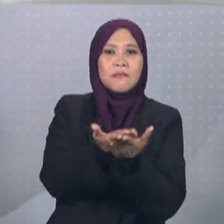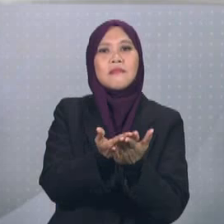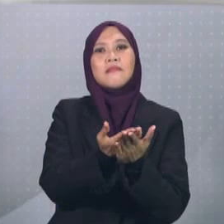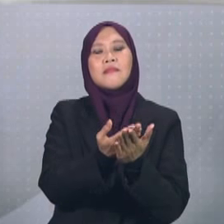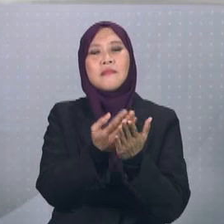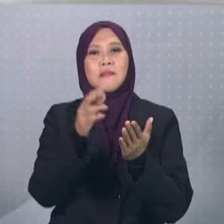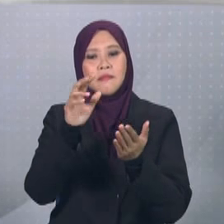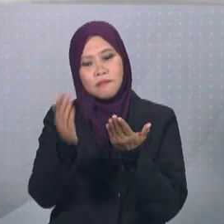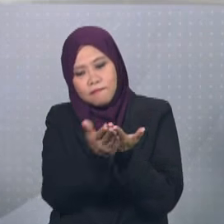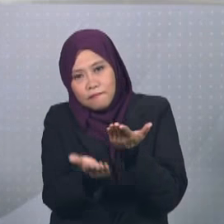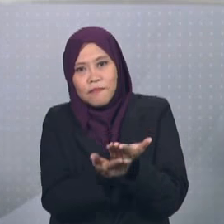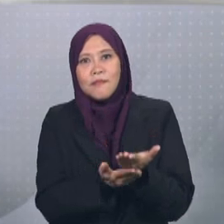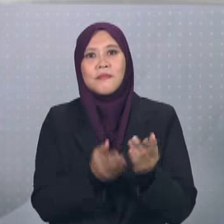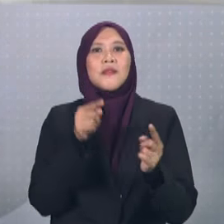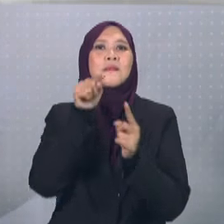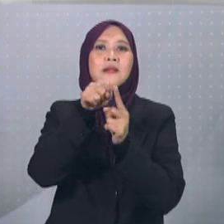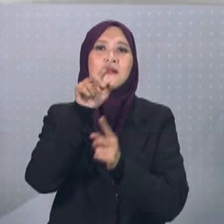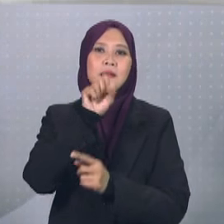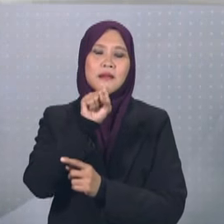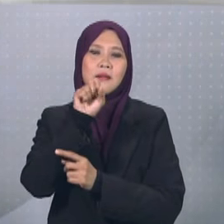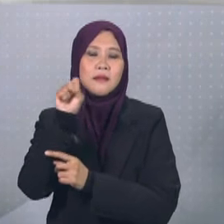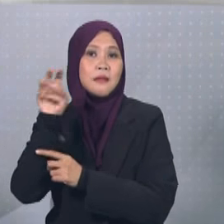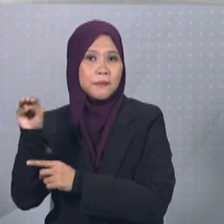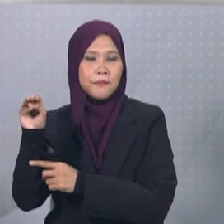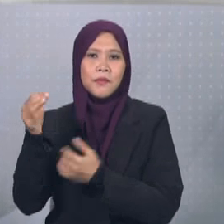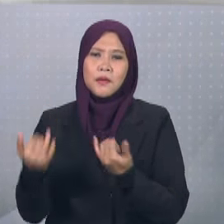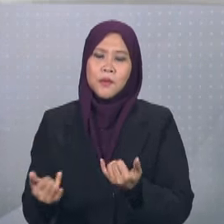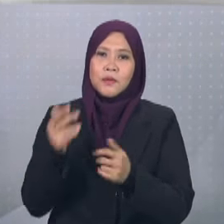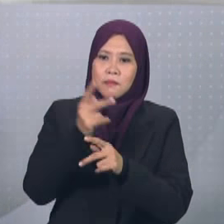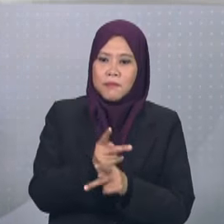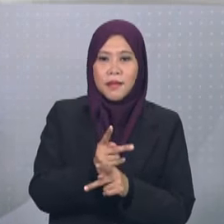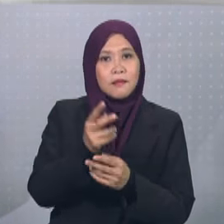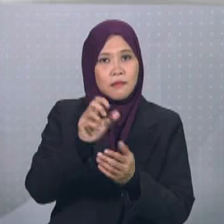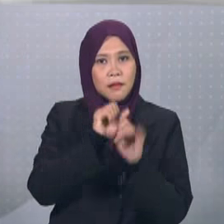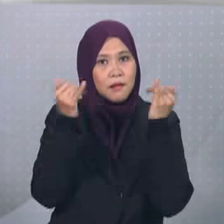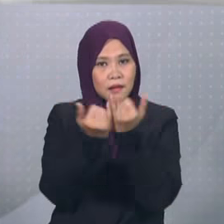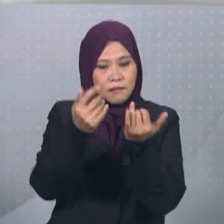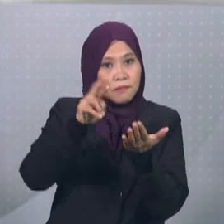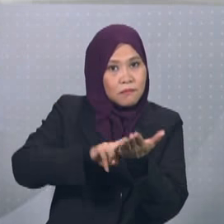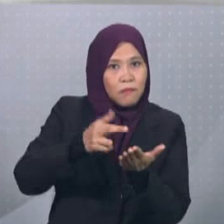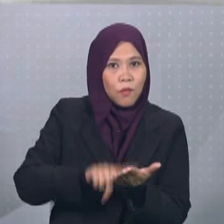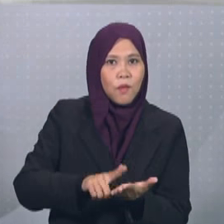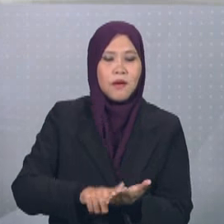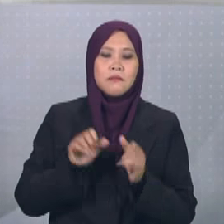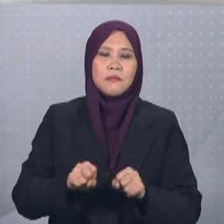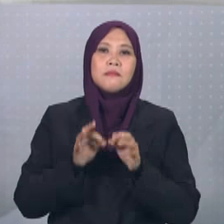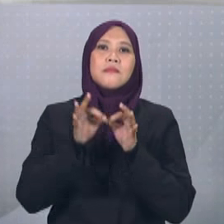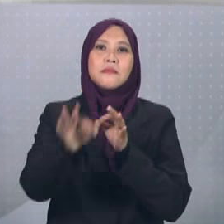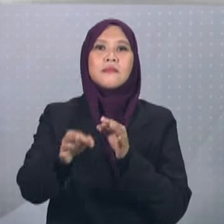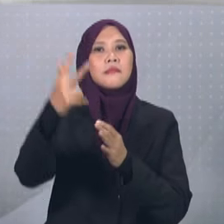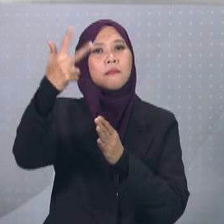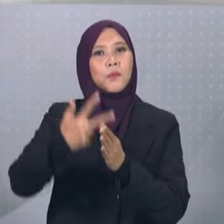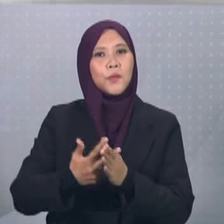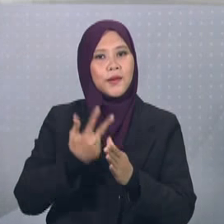berkanun kepada SSM. Menurut Tan Sri Muhyiddin, tempoh serahan simpan penyata kewangan syarikat juga dilanjutkan selama 3